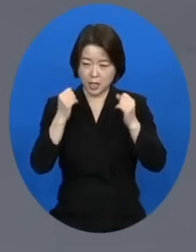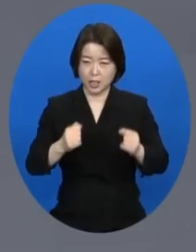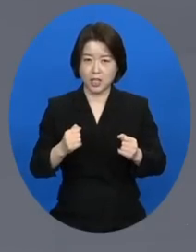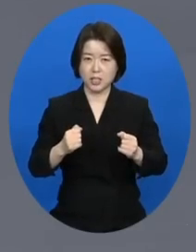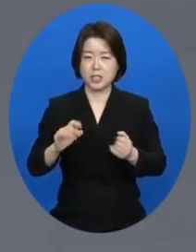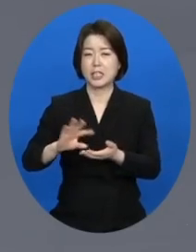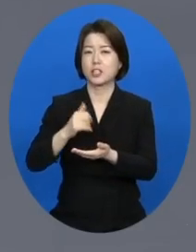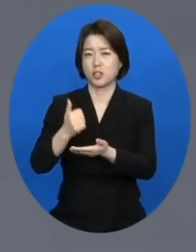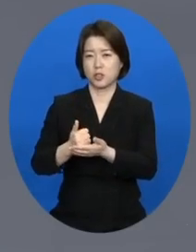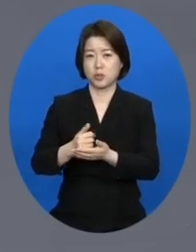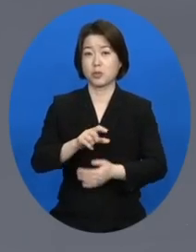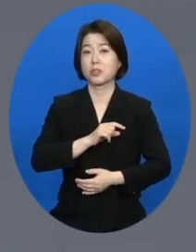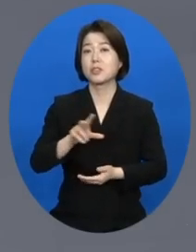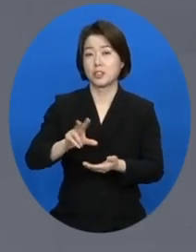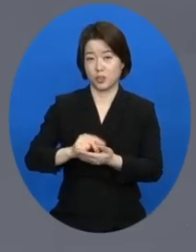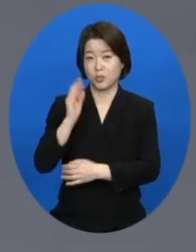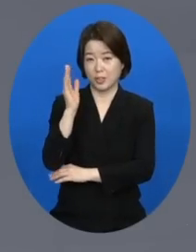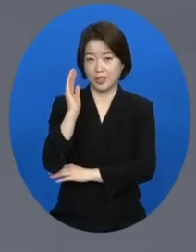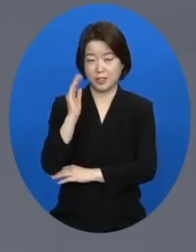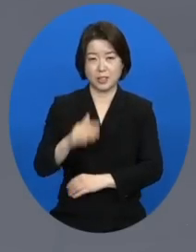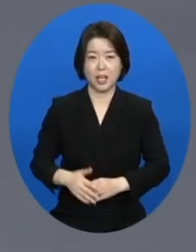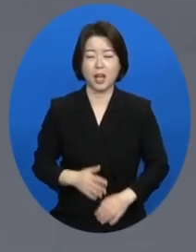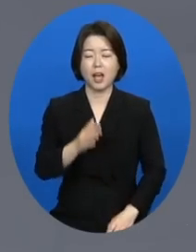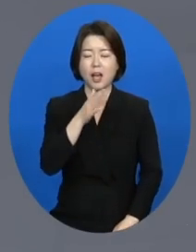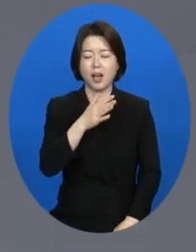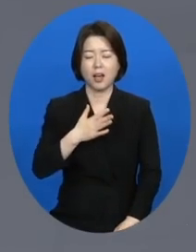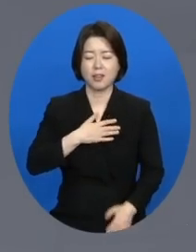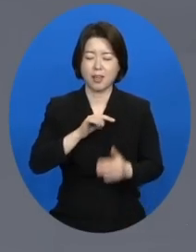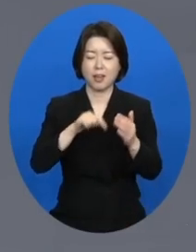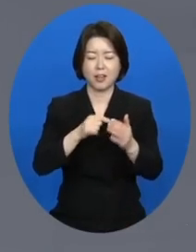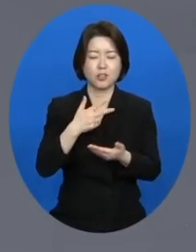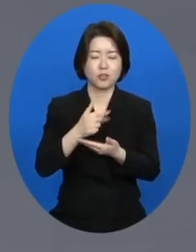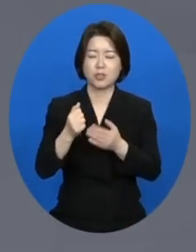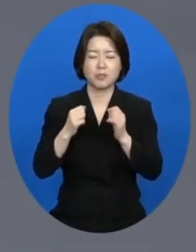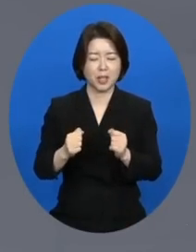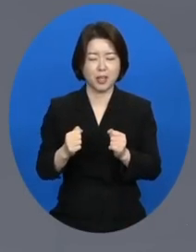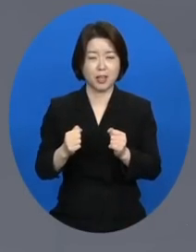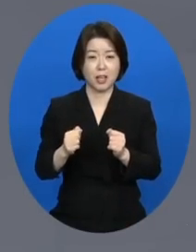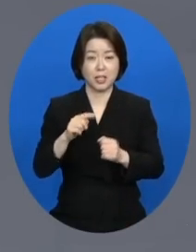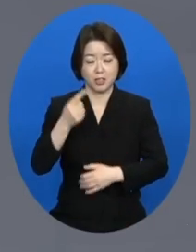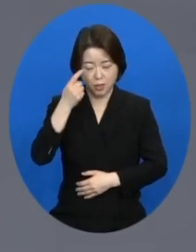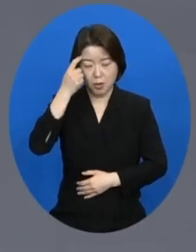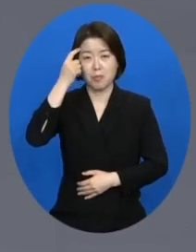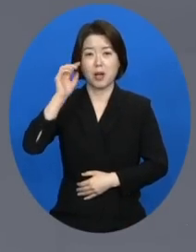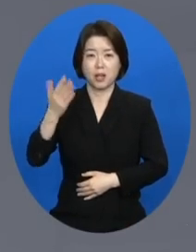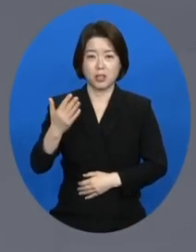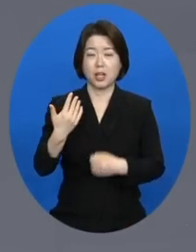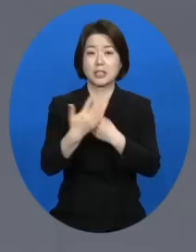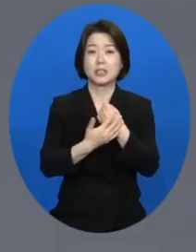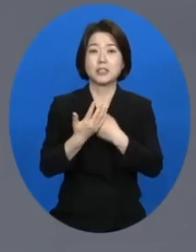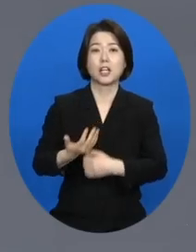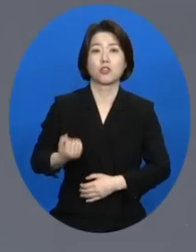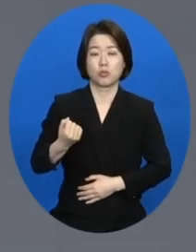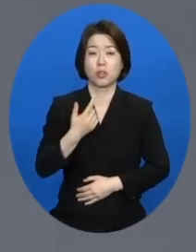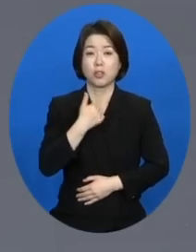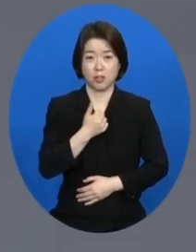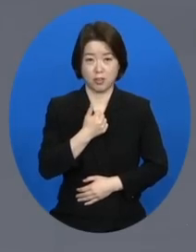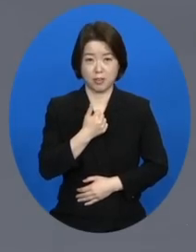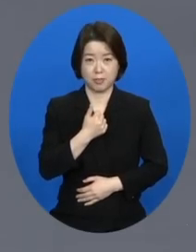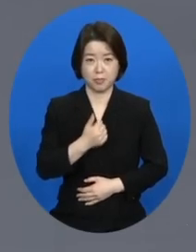그런 주제였던 것 같아요. 아, 내 안에 주님이 계시구나. 어떤 그것을 깨닫게 되어 진짜 참 은혜를 누르게